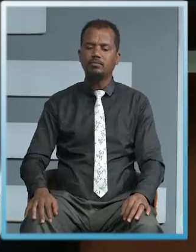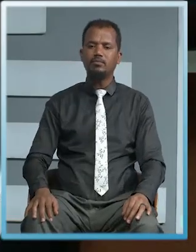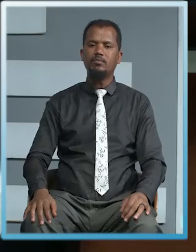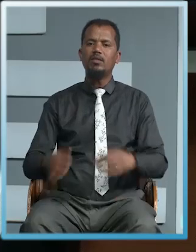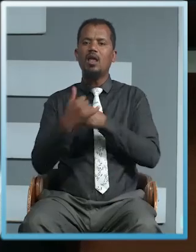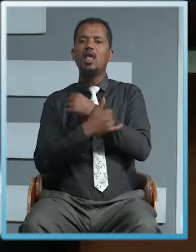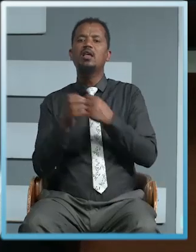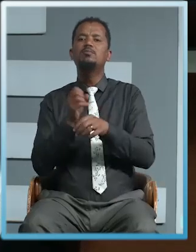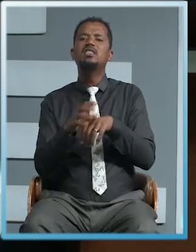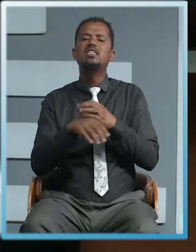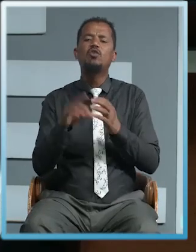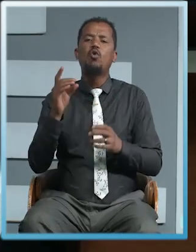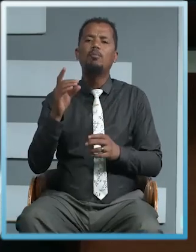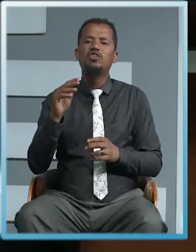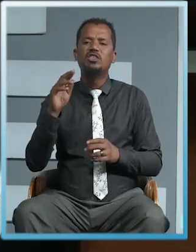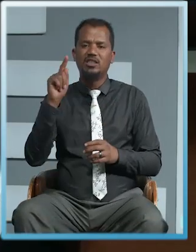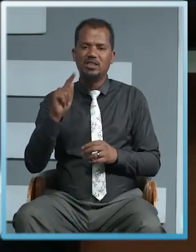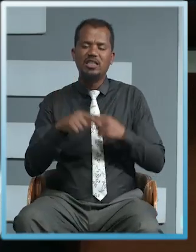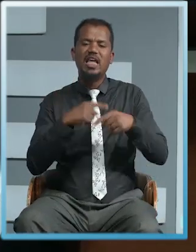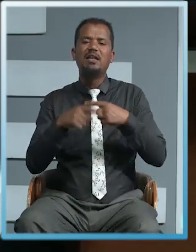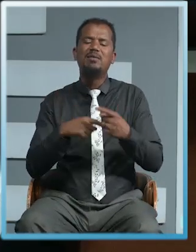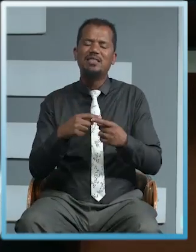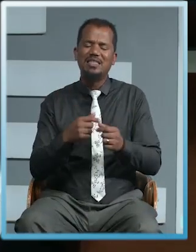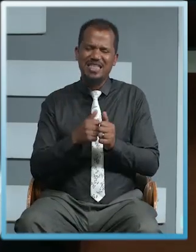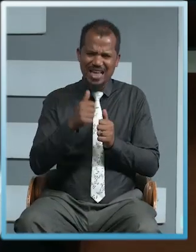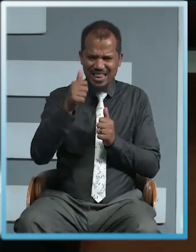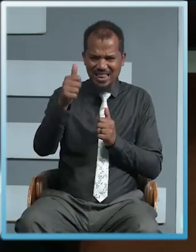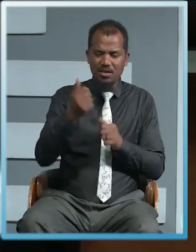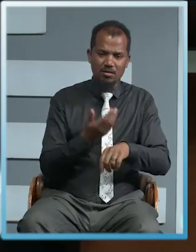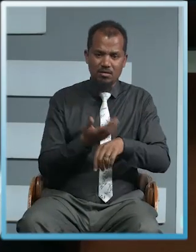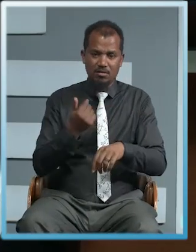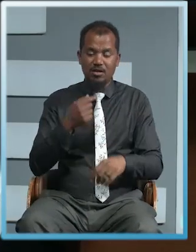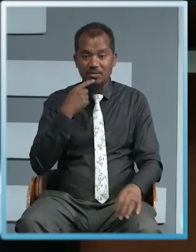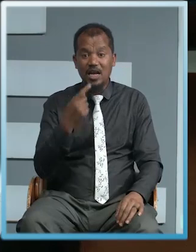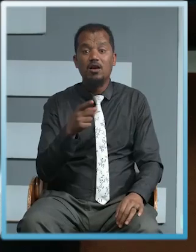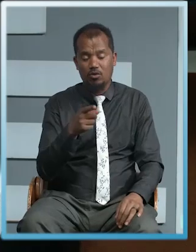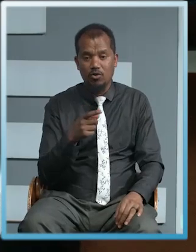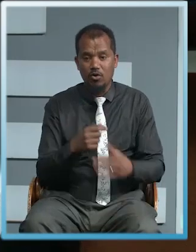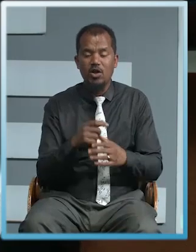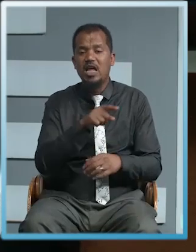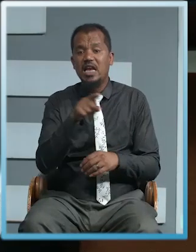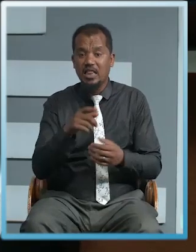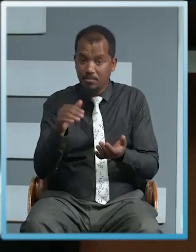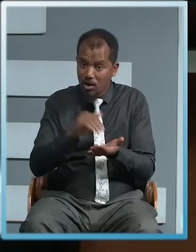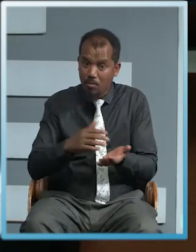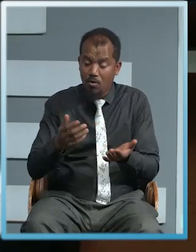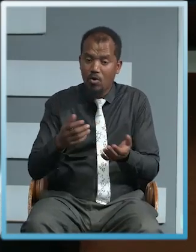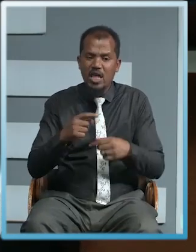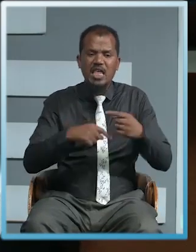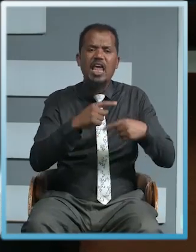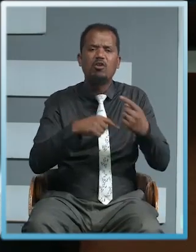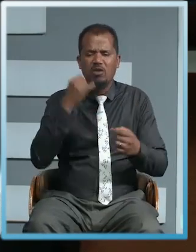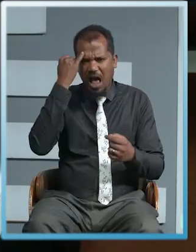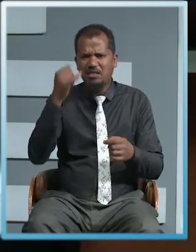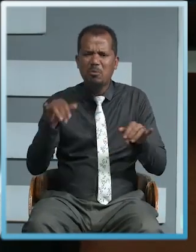የሀገራዊ ምክክር ኮሚሽኑን የሄደበትን ርቀት እንግዲህ ቅድም እንዳነሱት ነውና እናንተም ደግሞ